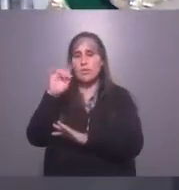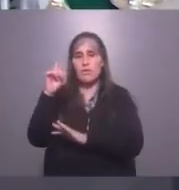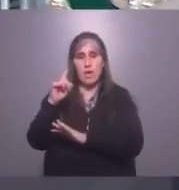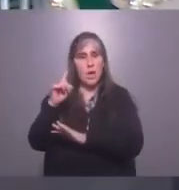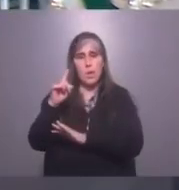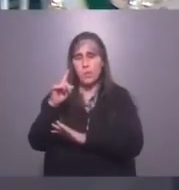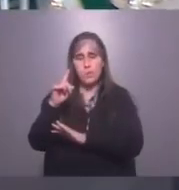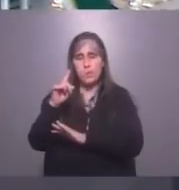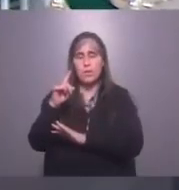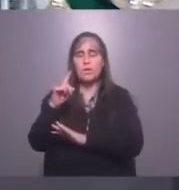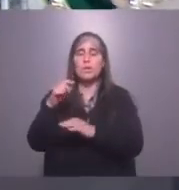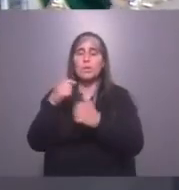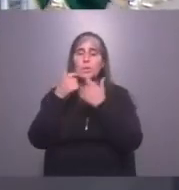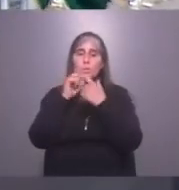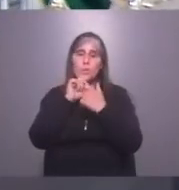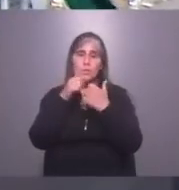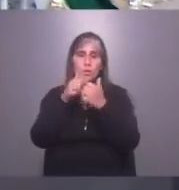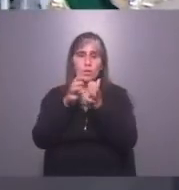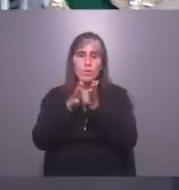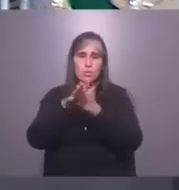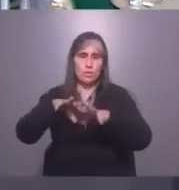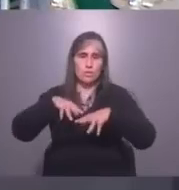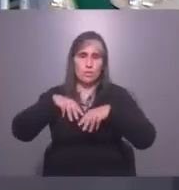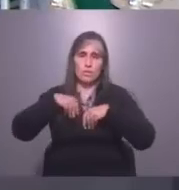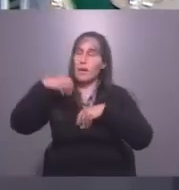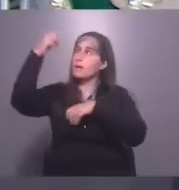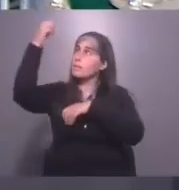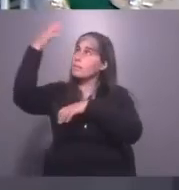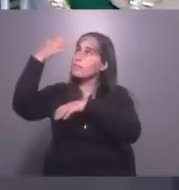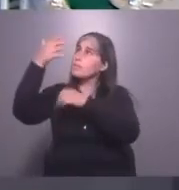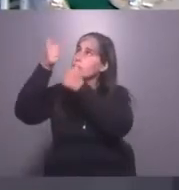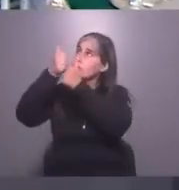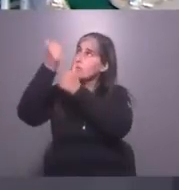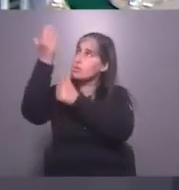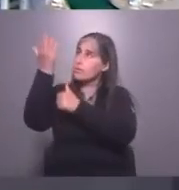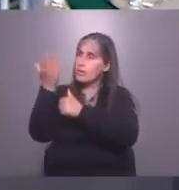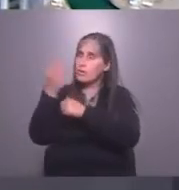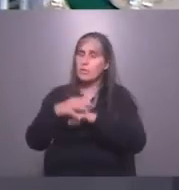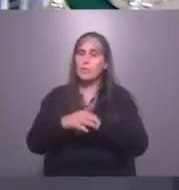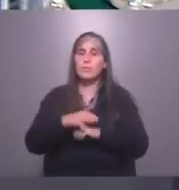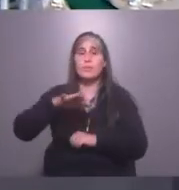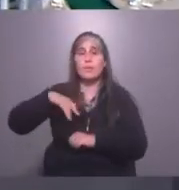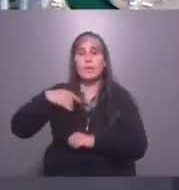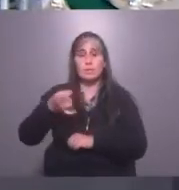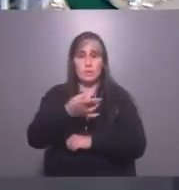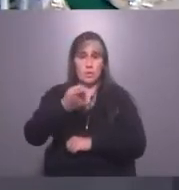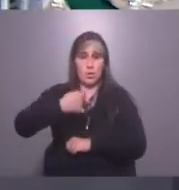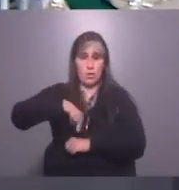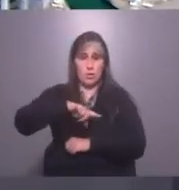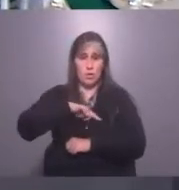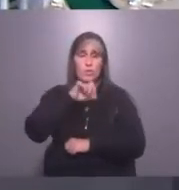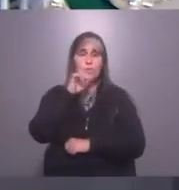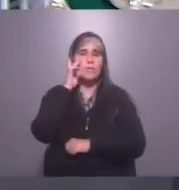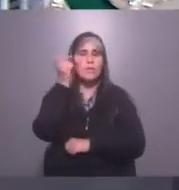godere la luce del tuo volto. Di noi tutti abbi misericordia, donaci di aver parte alla